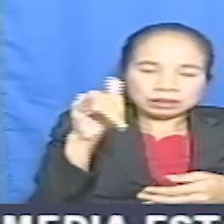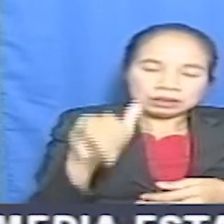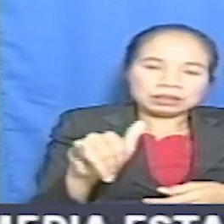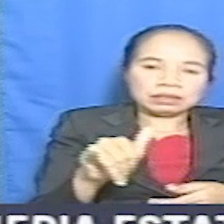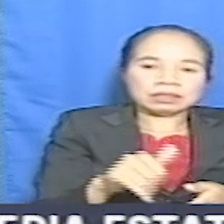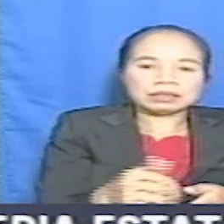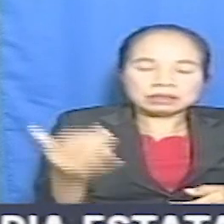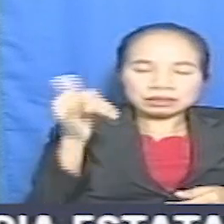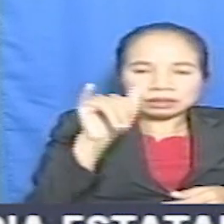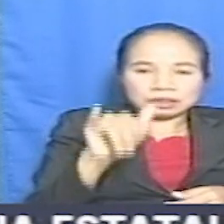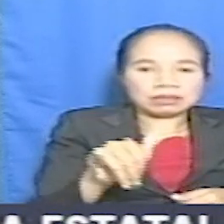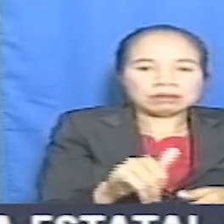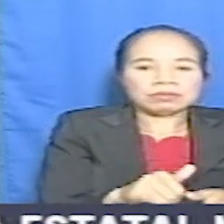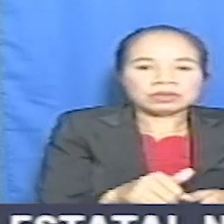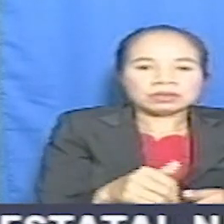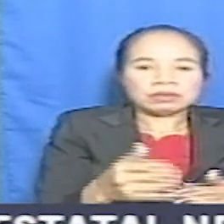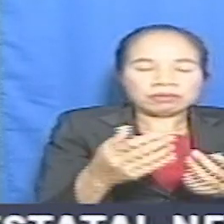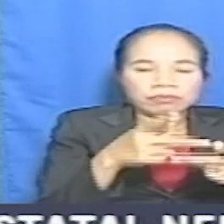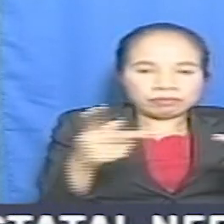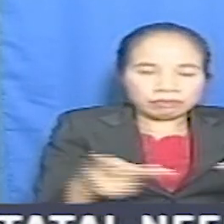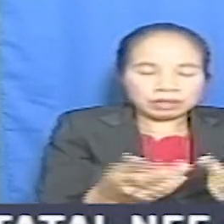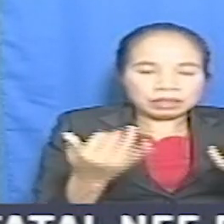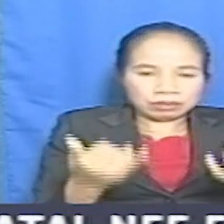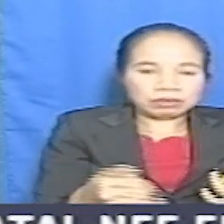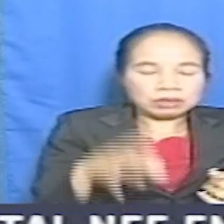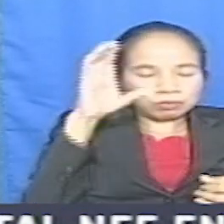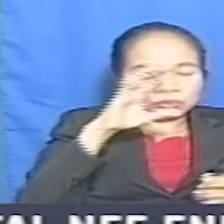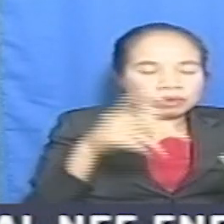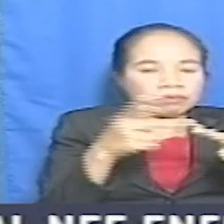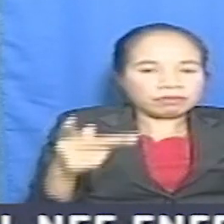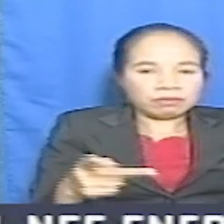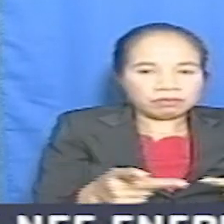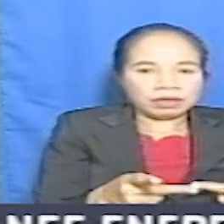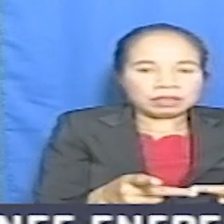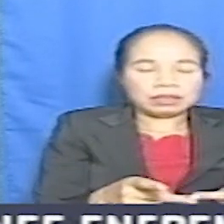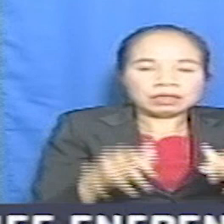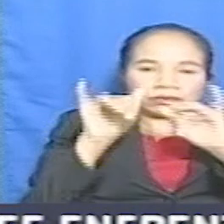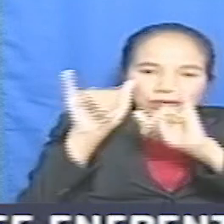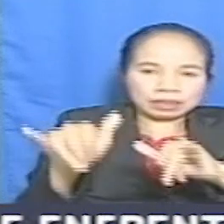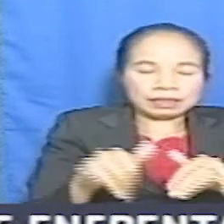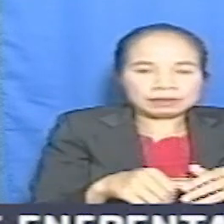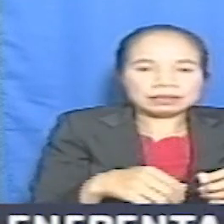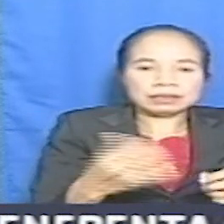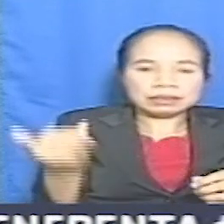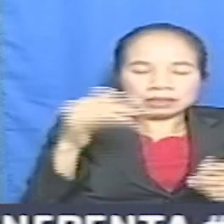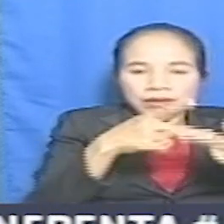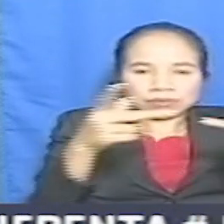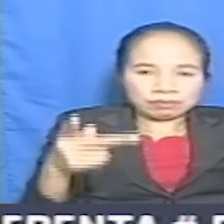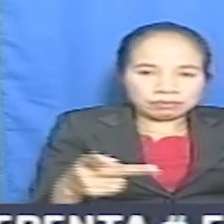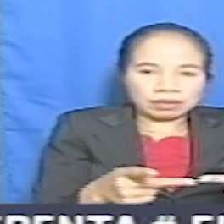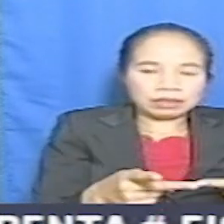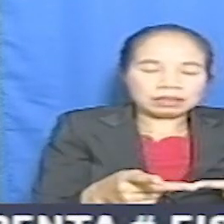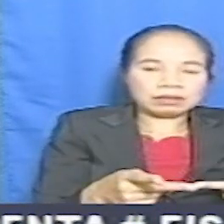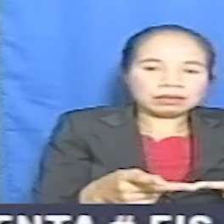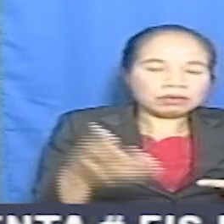e sira mos buka hela fati agora dadak provisori sira buka hela fati atu nene bele hela ba nebe sira na fati nebe hela